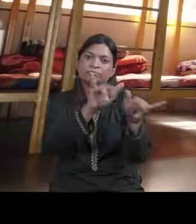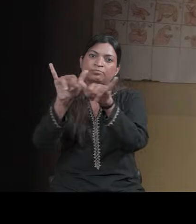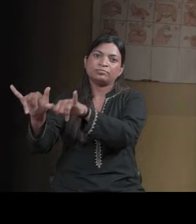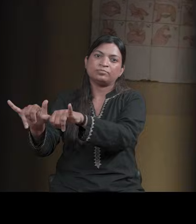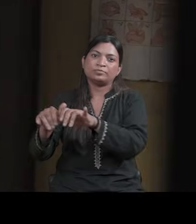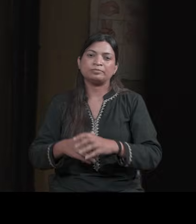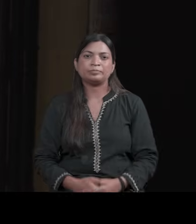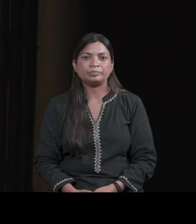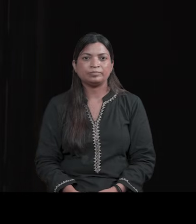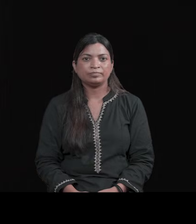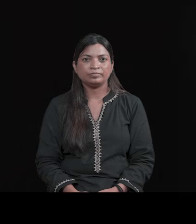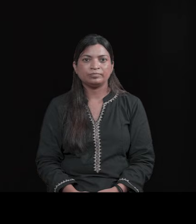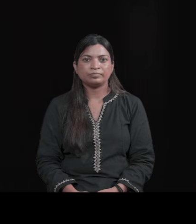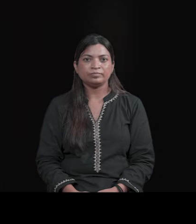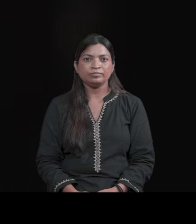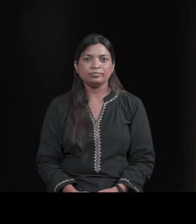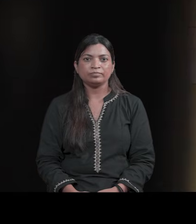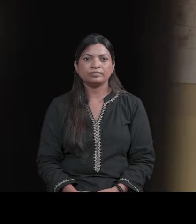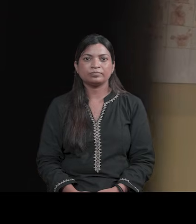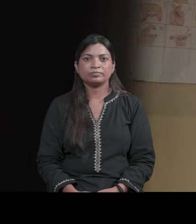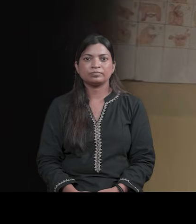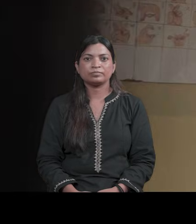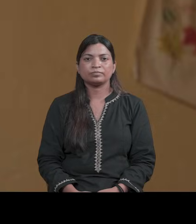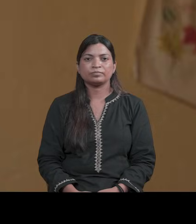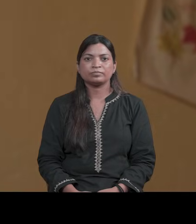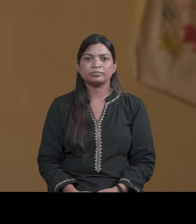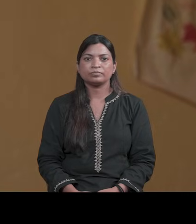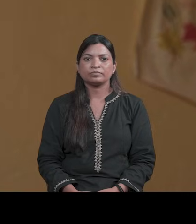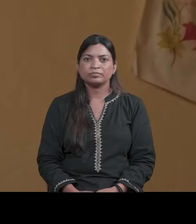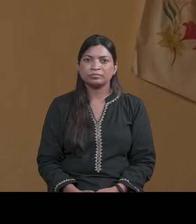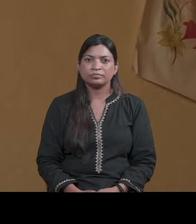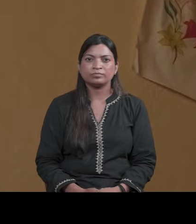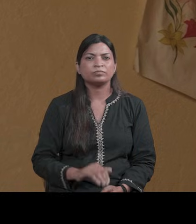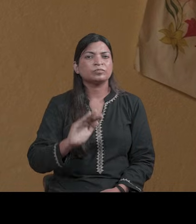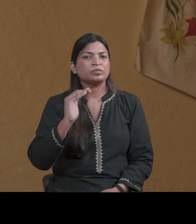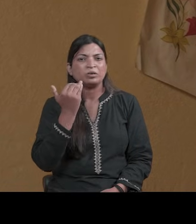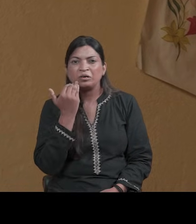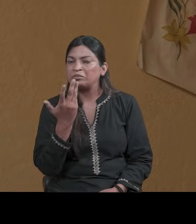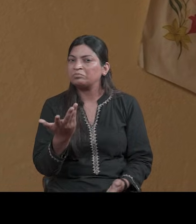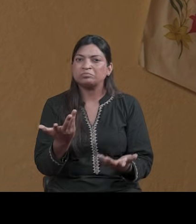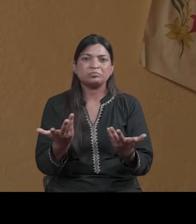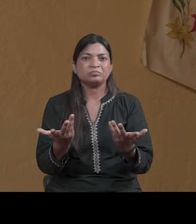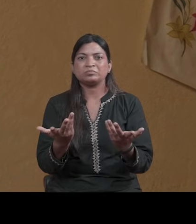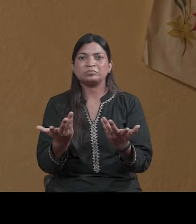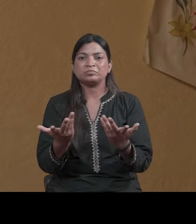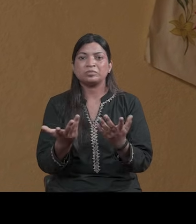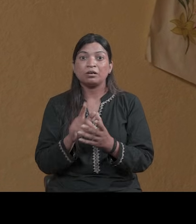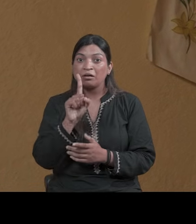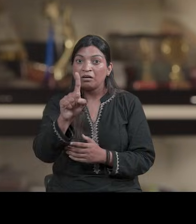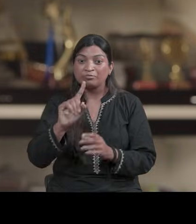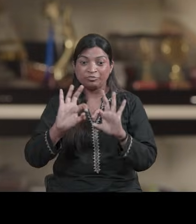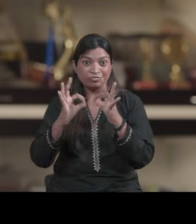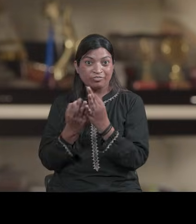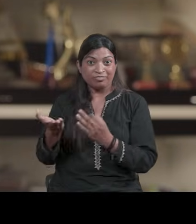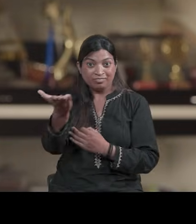मतलब बोलने बोलने के लिए, क्योंकि बोलना ही पड़ता है, ये संस्था है, बट